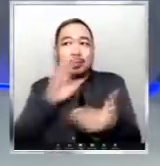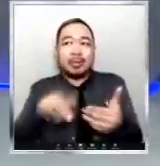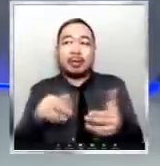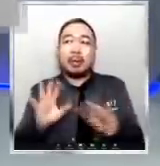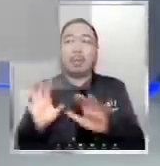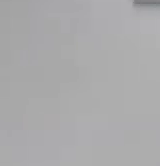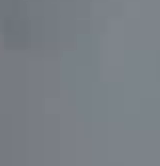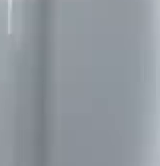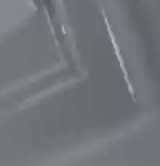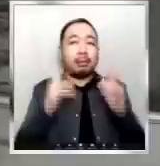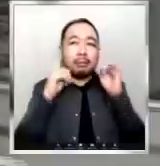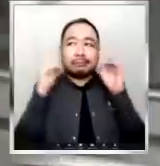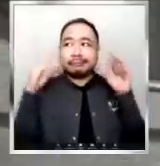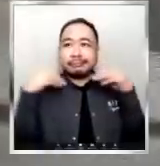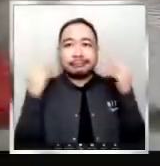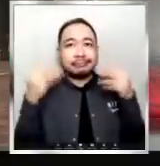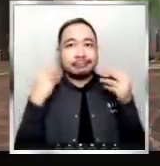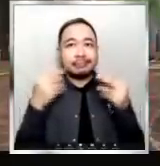Leigh Alvin.